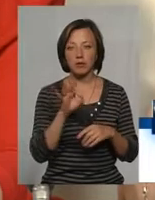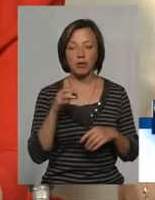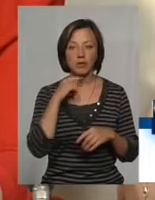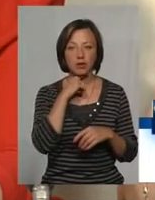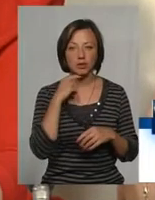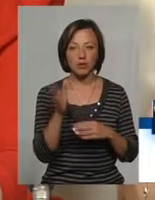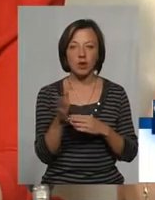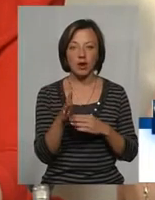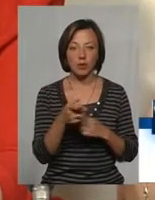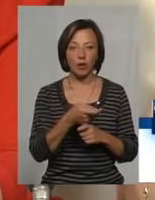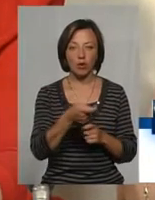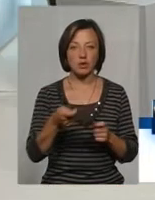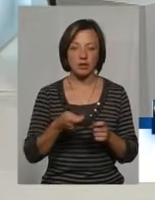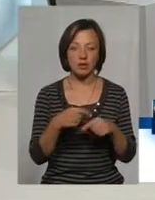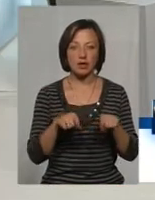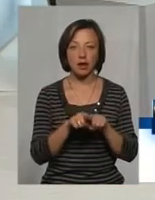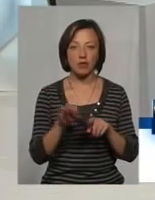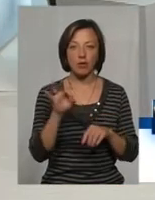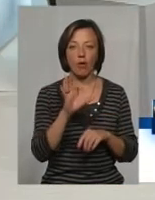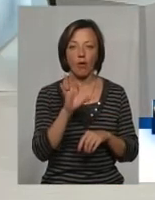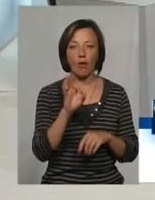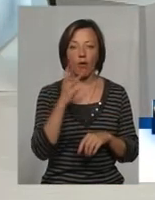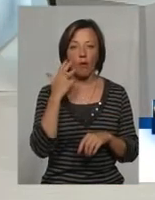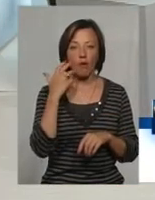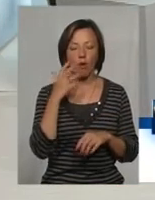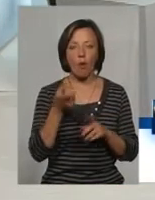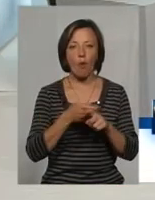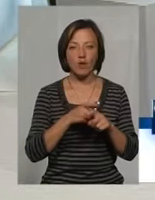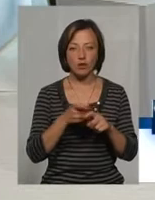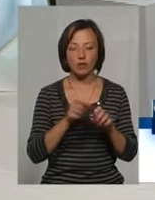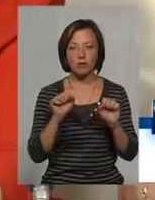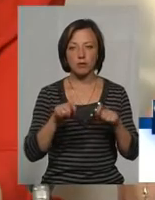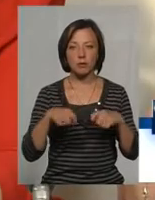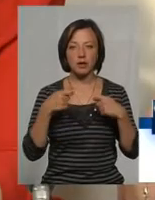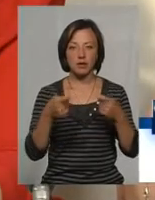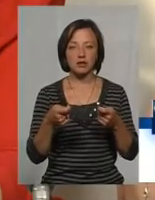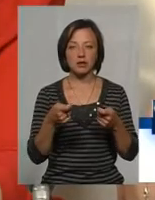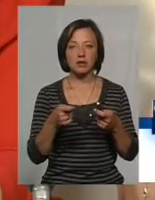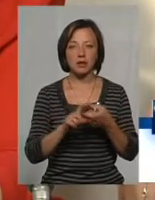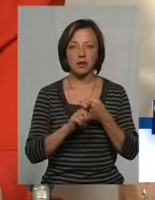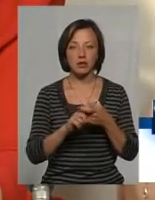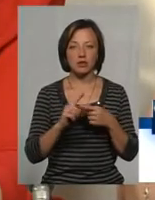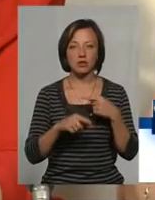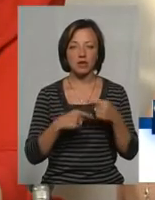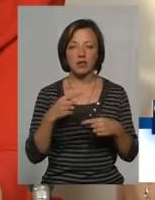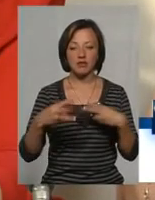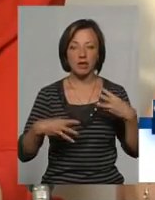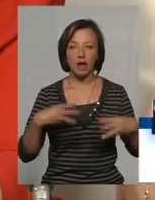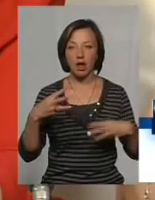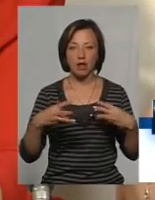м'ясну, рибну консервовану продукцію, так і про овочеву. Також може передаватись збудник через в'ялену